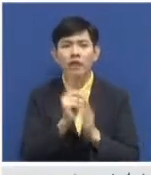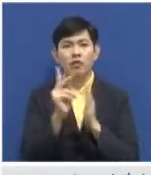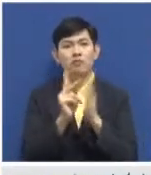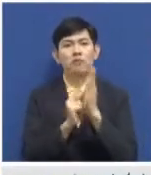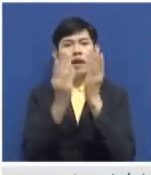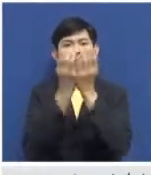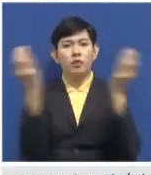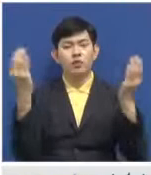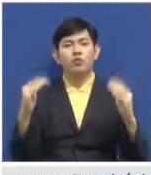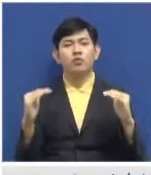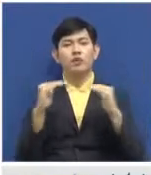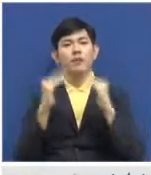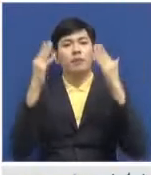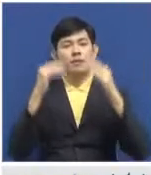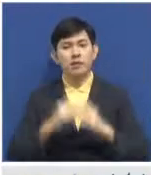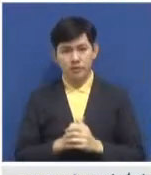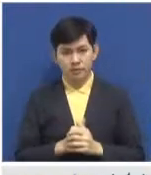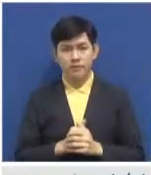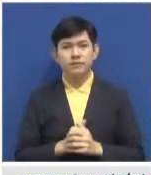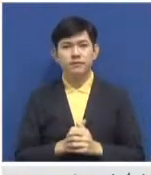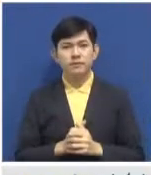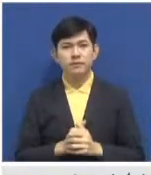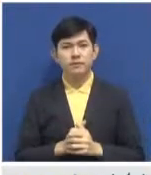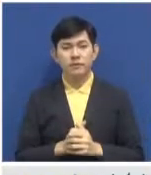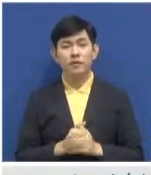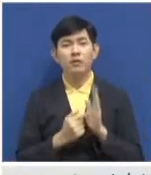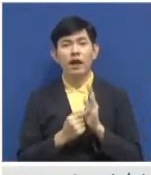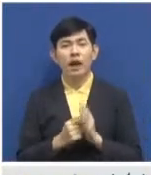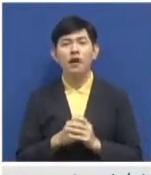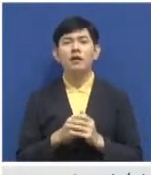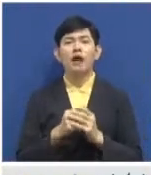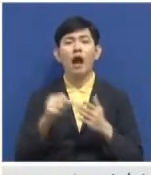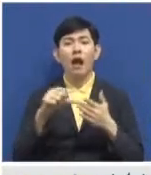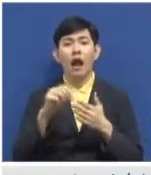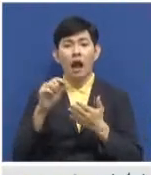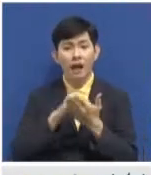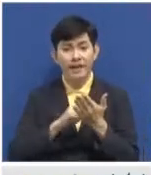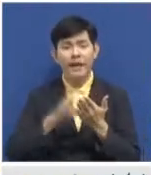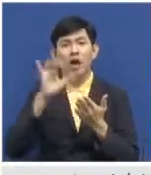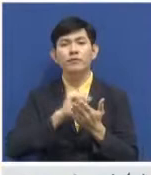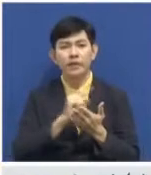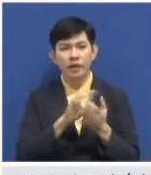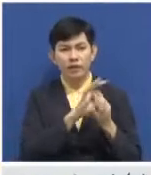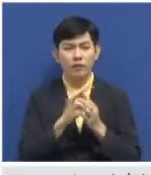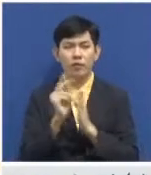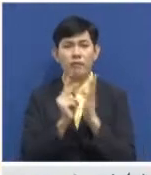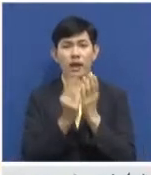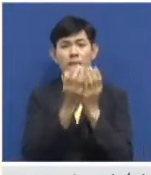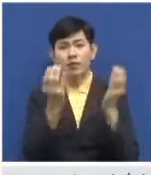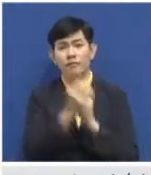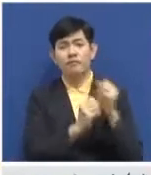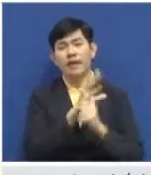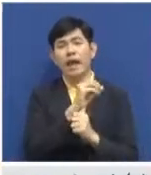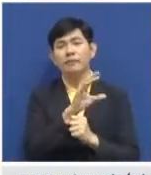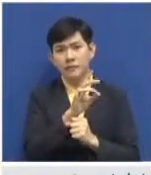นูญที่ขาดความชอบธรรมทางประชาธิปไตยทั้งในแง่ของที่มานะครับซึ่งปฏิเสธไม่ได้ว่าเชื่อมโยงไปกับรัฐธรรมนูญ57และรัฐธรรมนูญ57